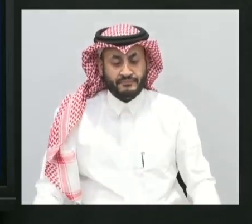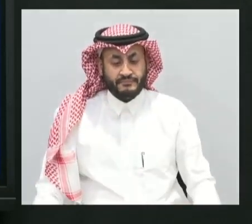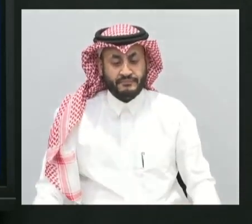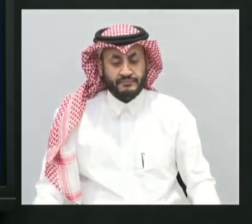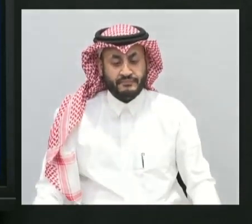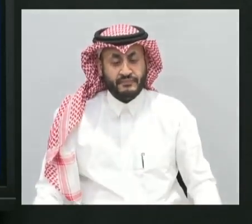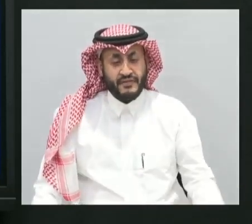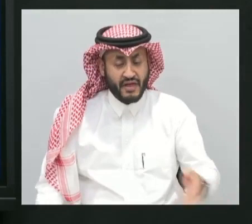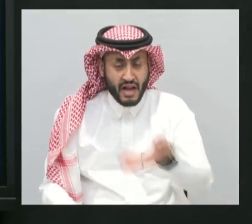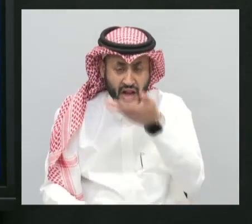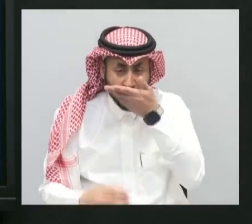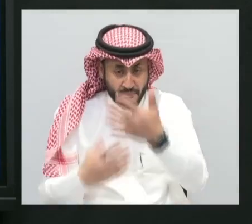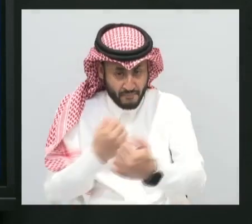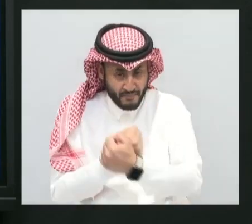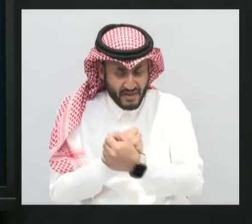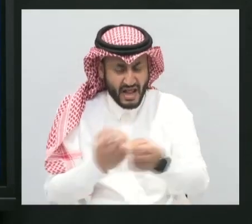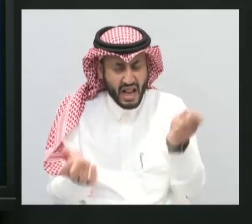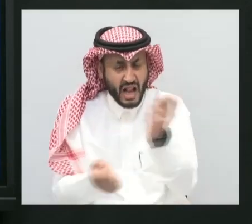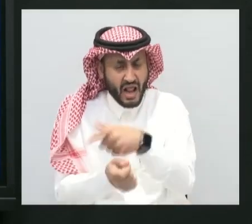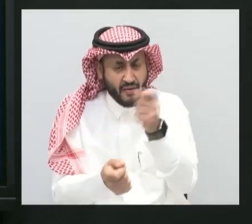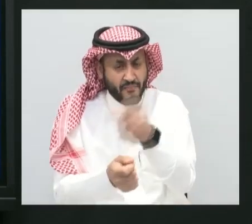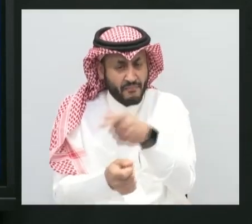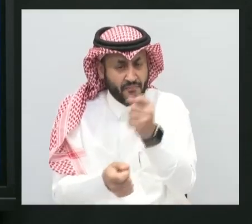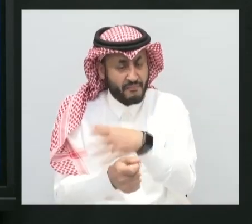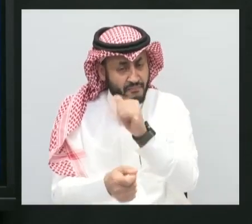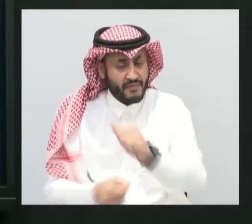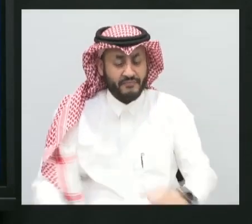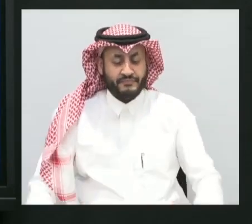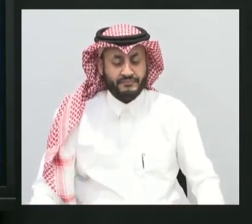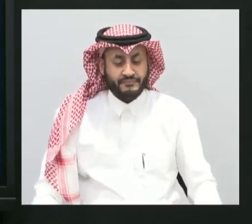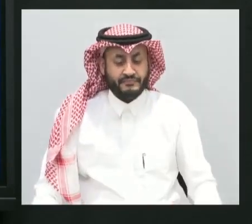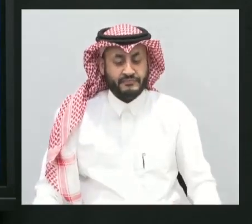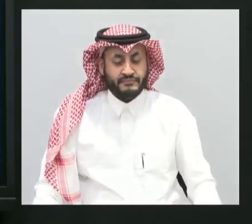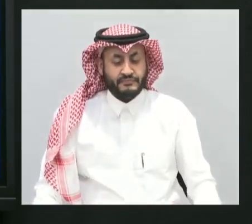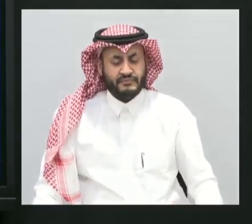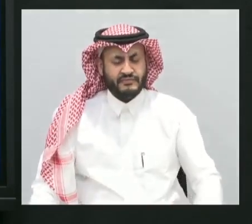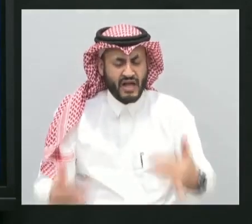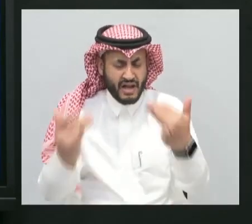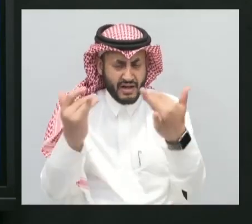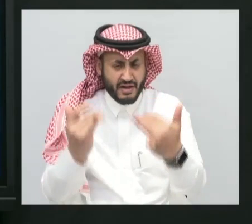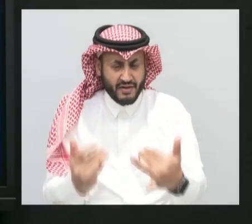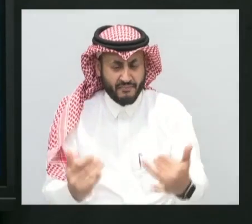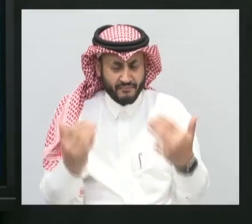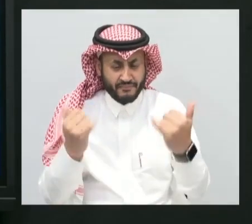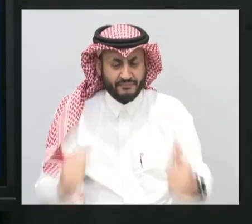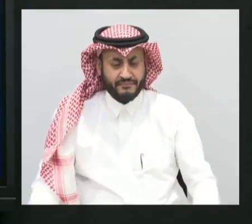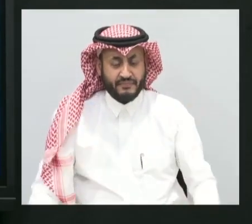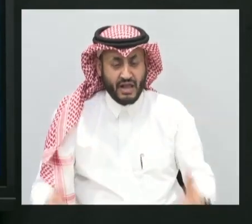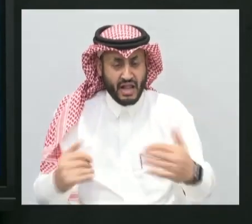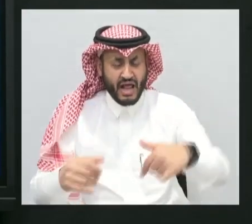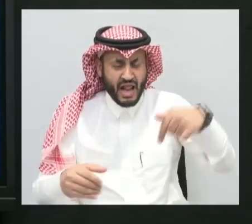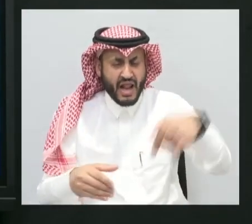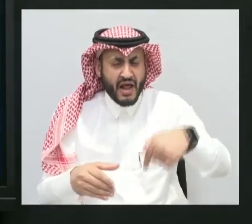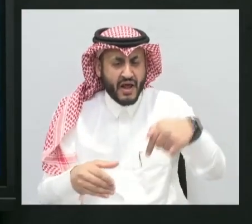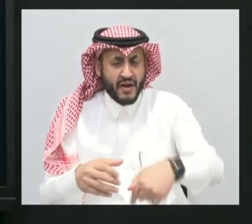المحافظه على الماء من التلوث من الاضرار التي قد تصيبه اضافه الى التقليل من استخدام الوقود